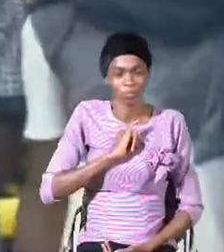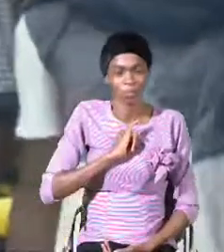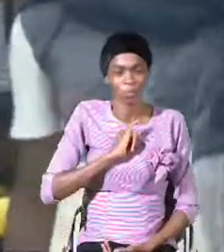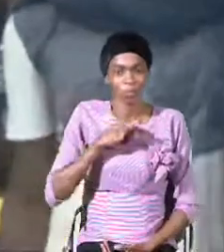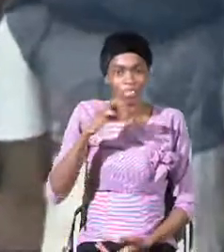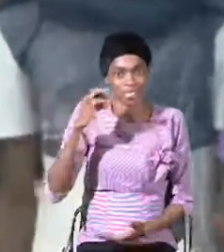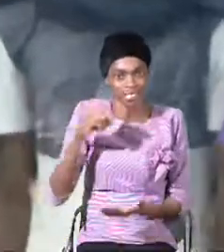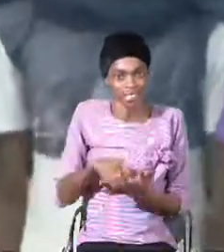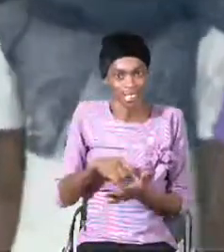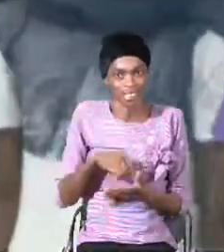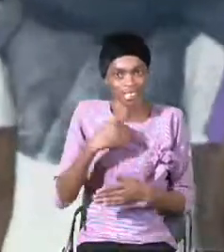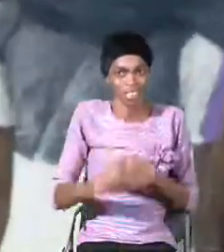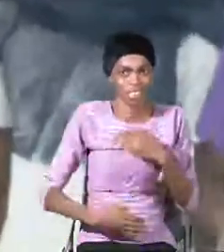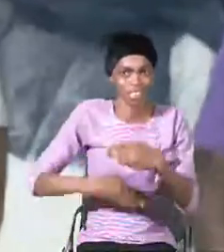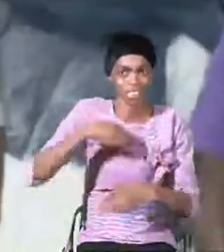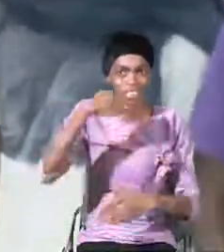de cette génération,